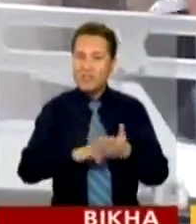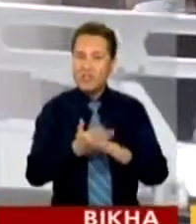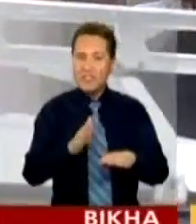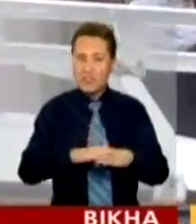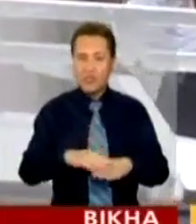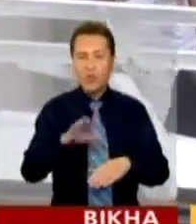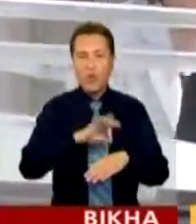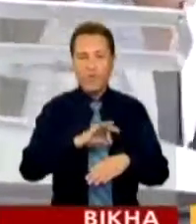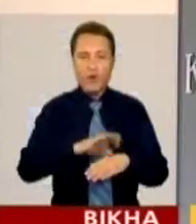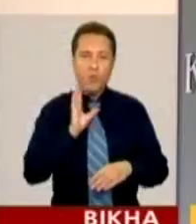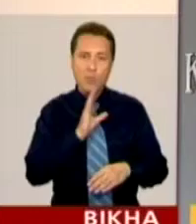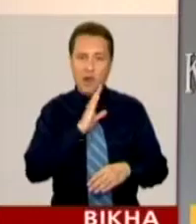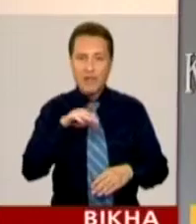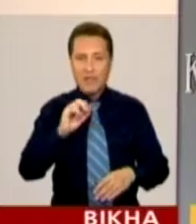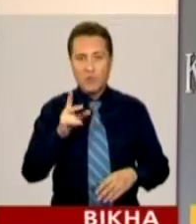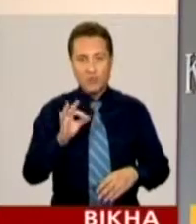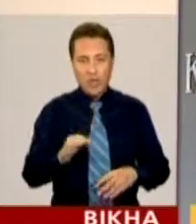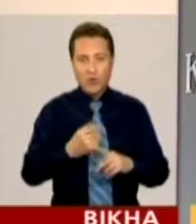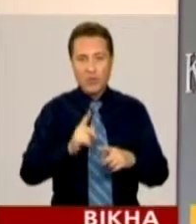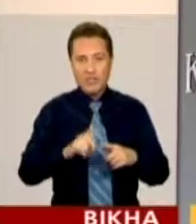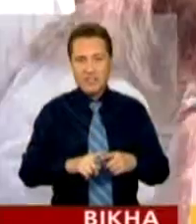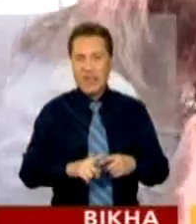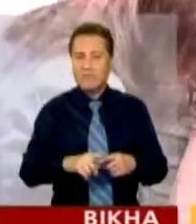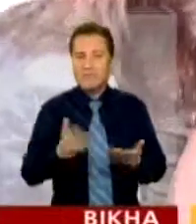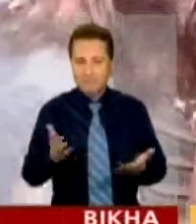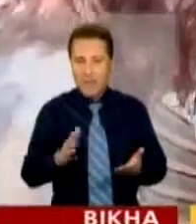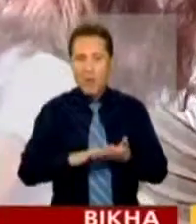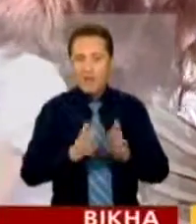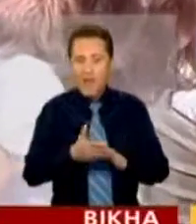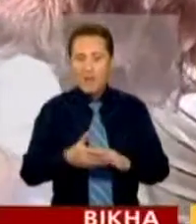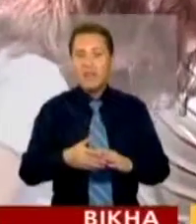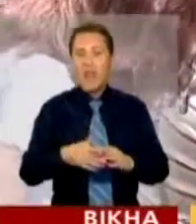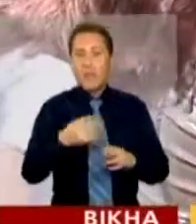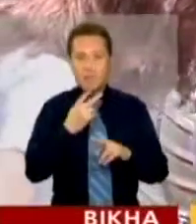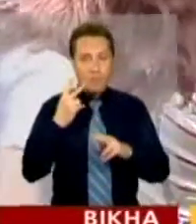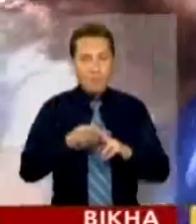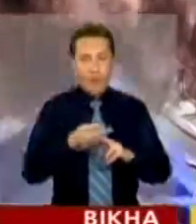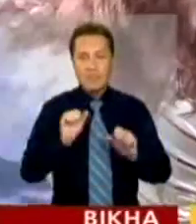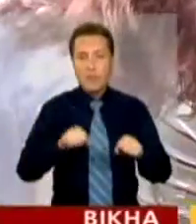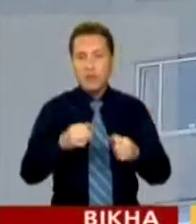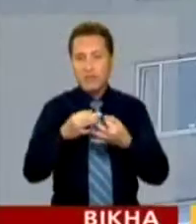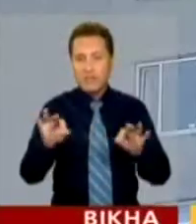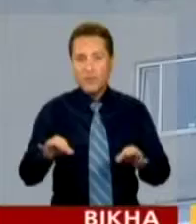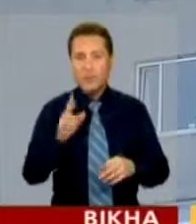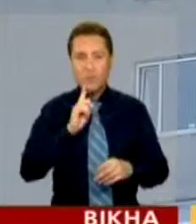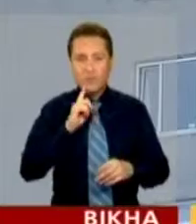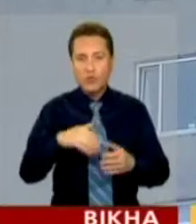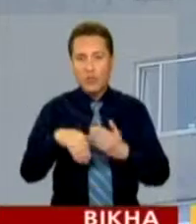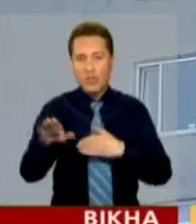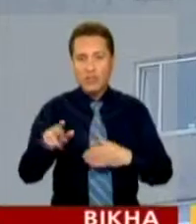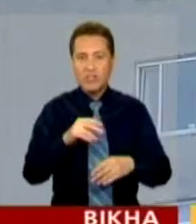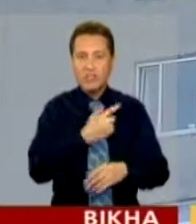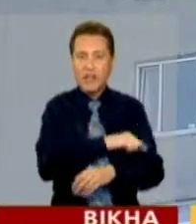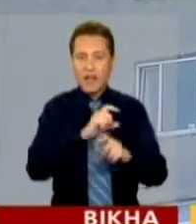хворобу матері Тимошенко. Це форс-мажорні обставини, тож бранці можуть дозволити тимчасово полишити лікарню, якщо вона